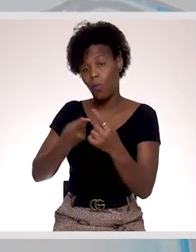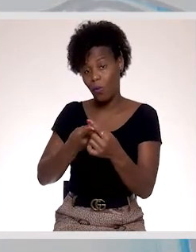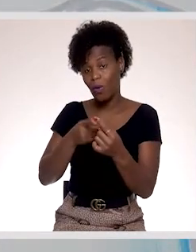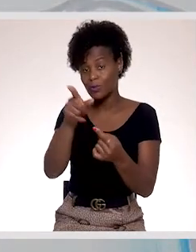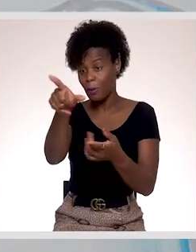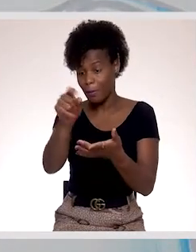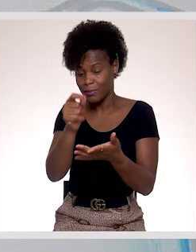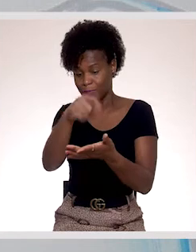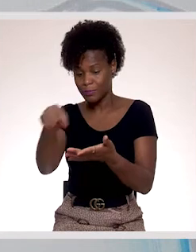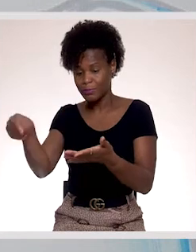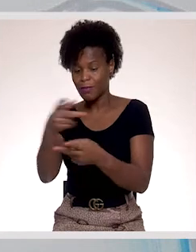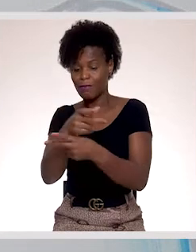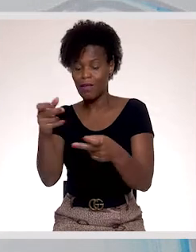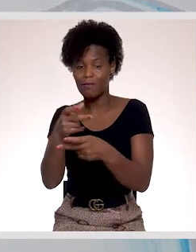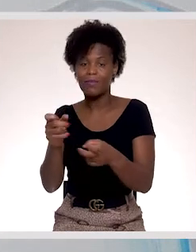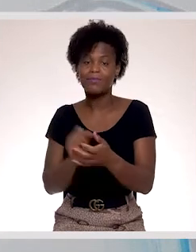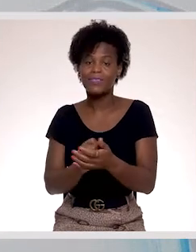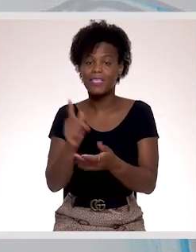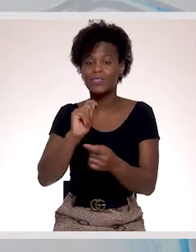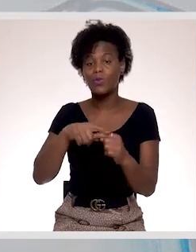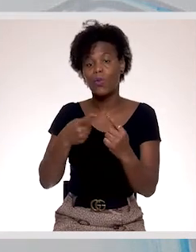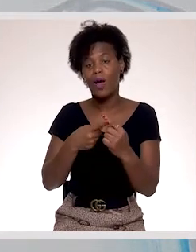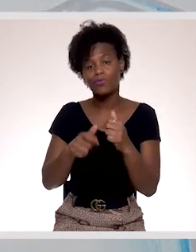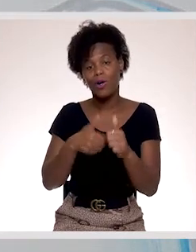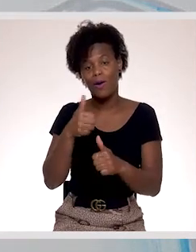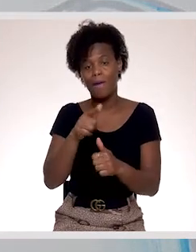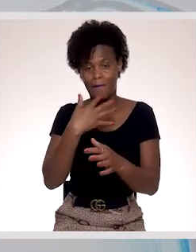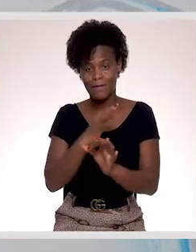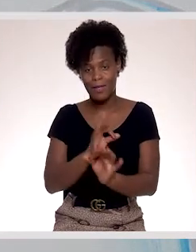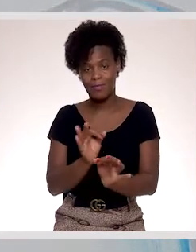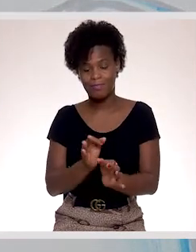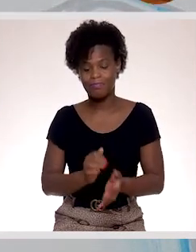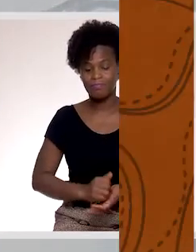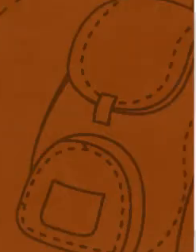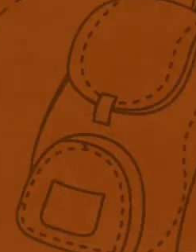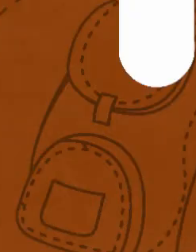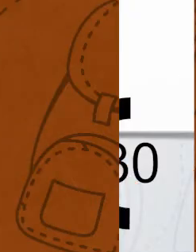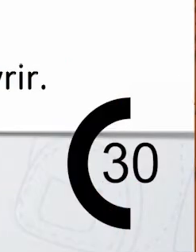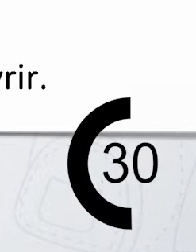Maintenant, tu vas compléter ces phrases avec les saisons appropriées. Parfait.